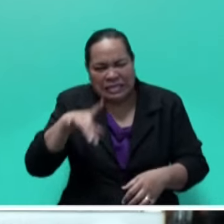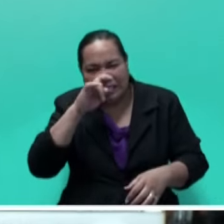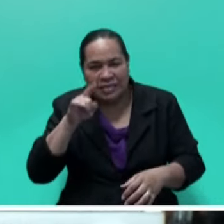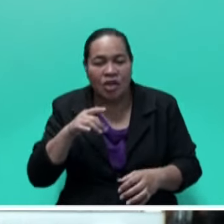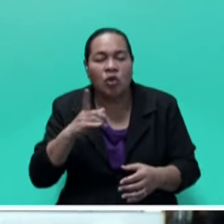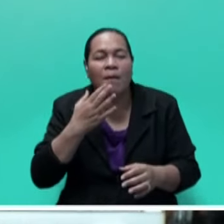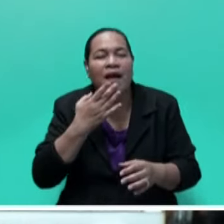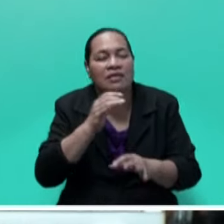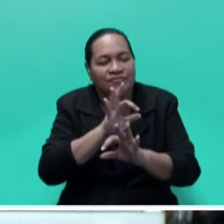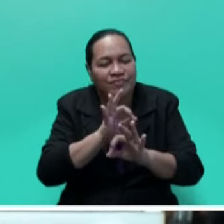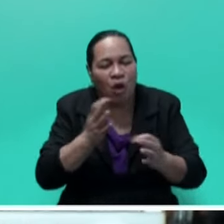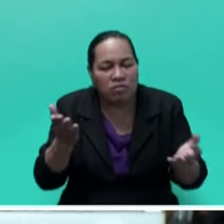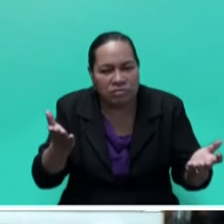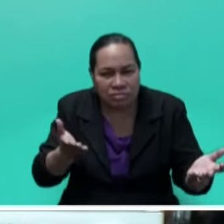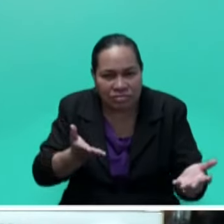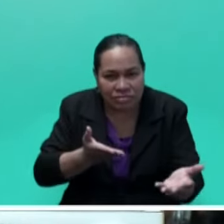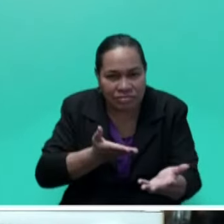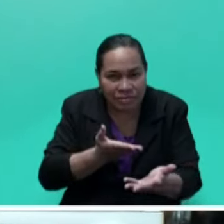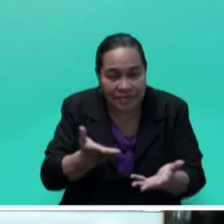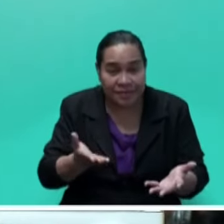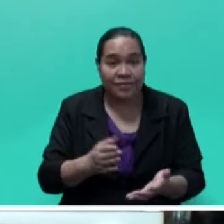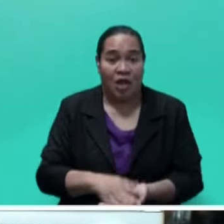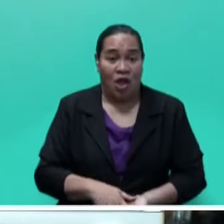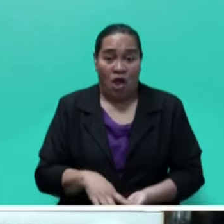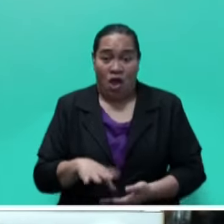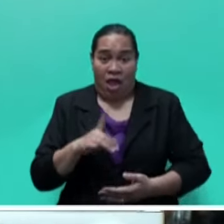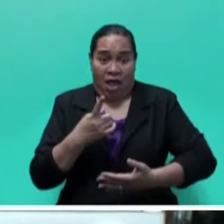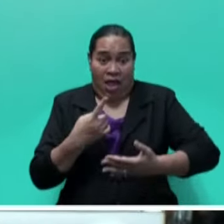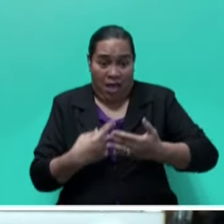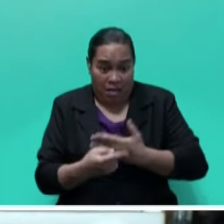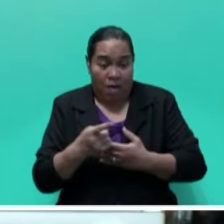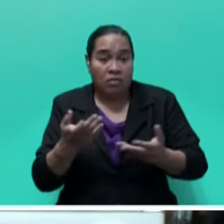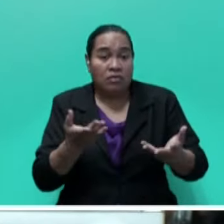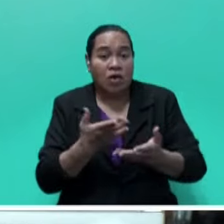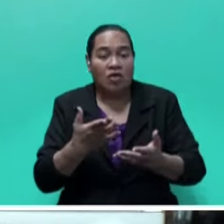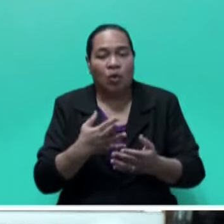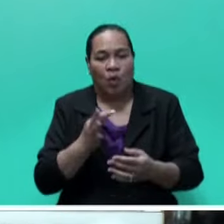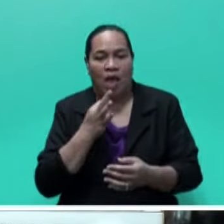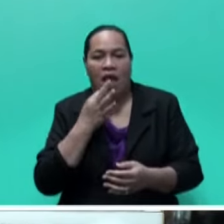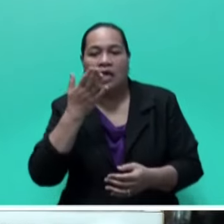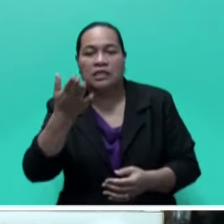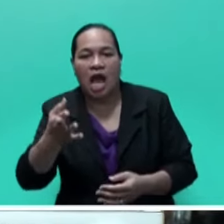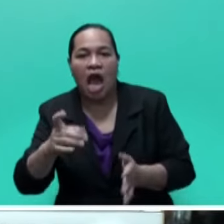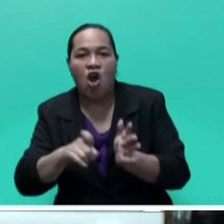o tia sa mani ngole talenga na webosaki, e na puno watu rangora kiraki.